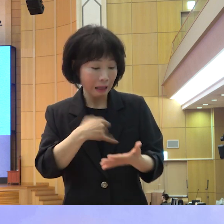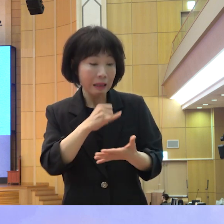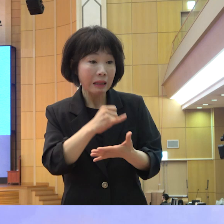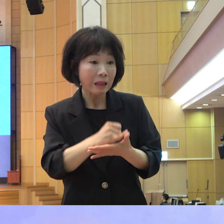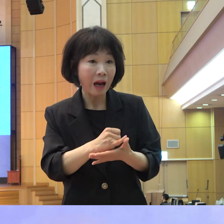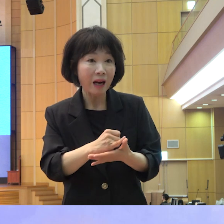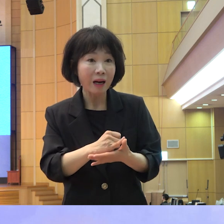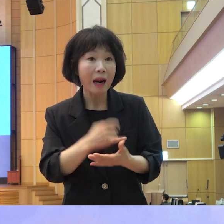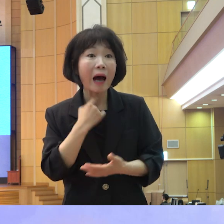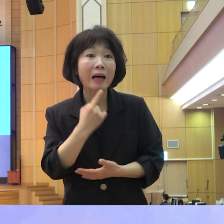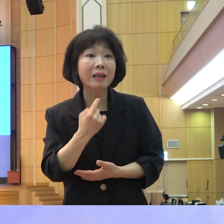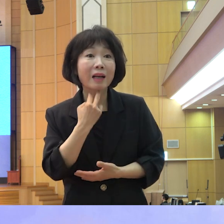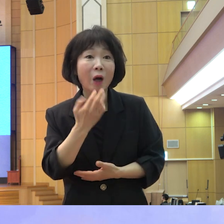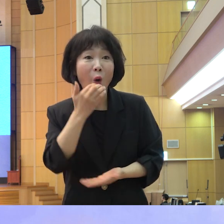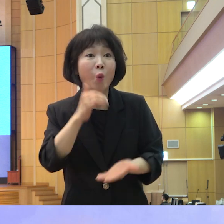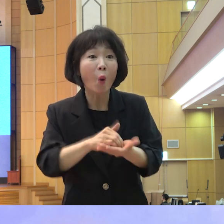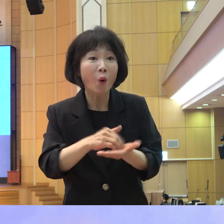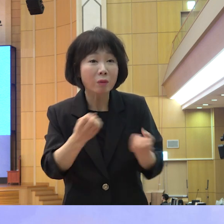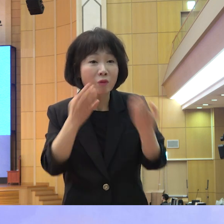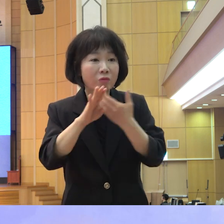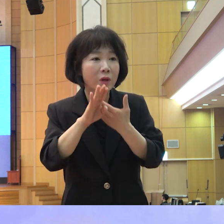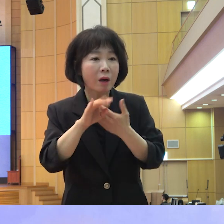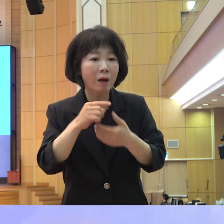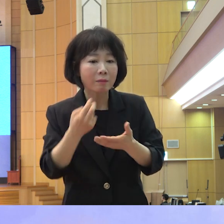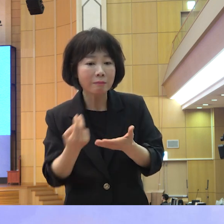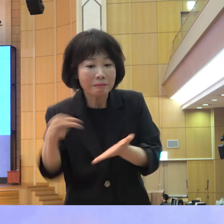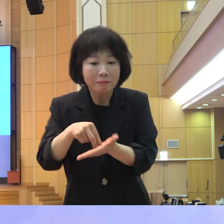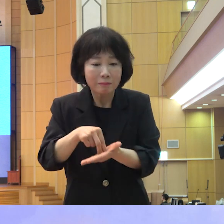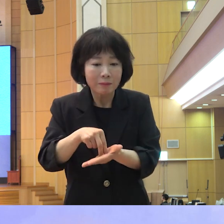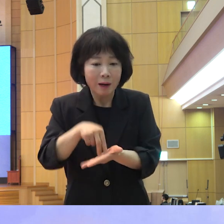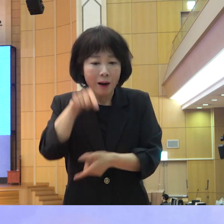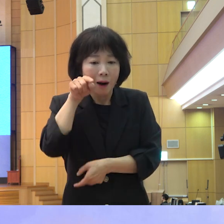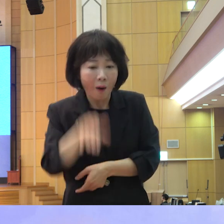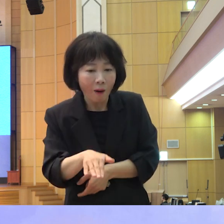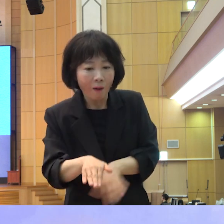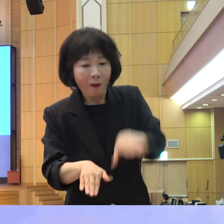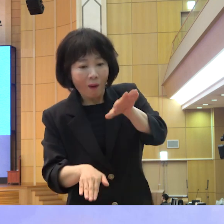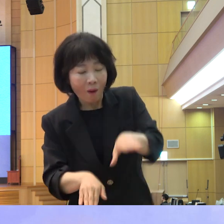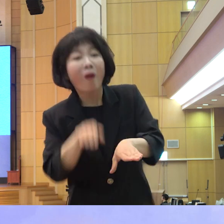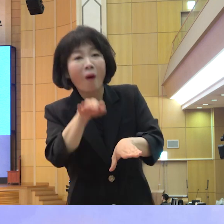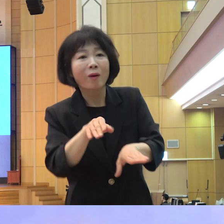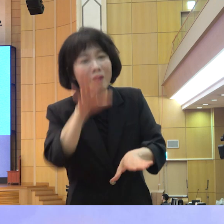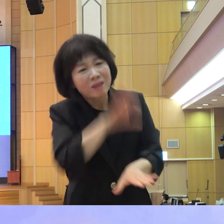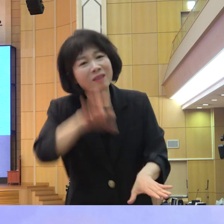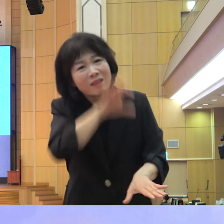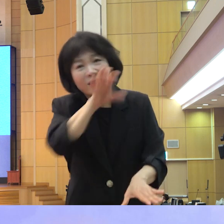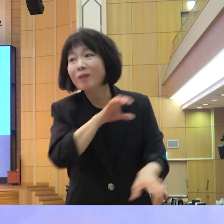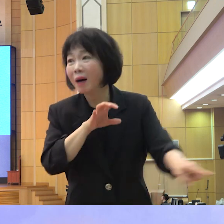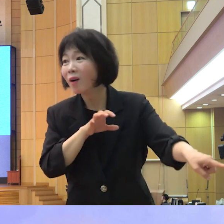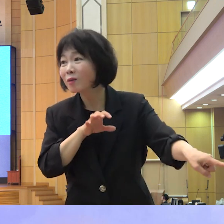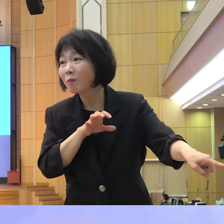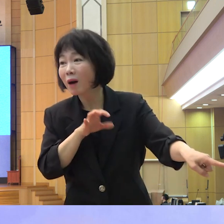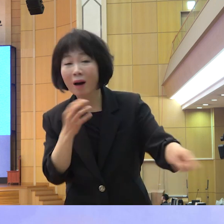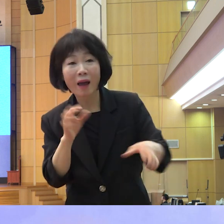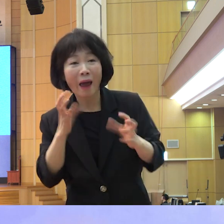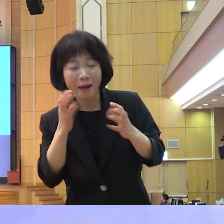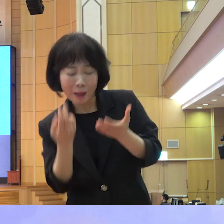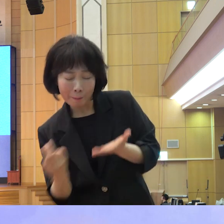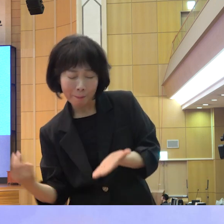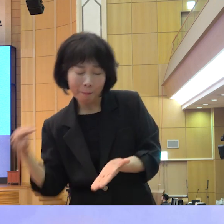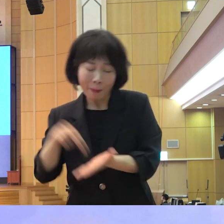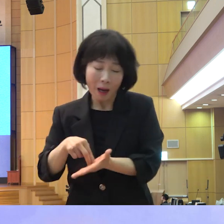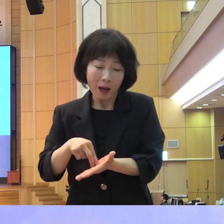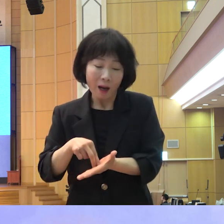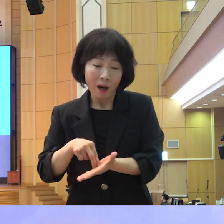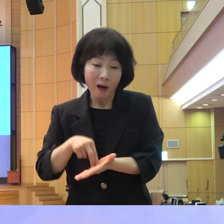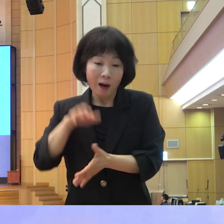그때쯤 됐을 때 이제 막 걸음마를 시작해요. 그죠? 걸음마를 시작하는데 그 걸음마를 시작하면서 수도 없이 넘어져요. 계속 넘어지고